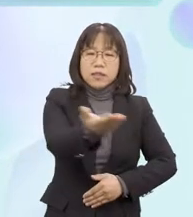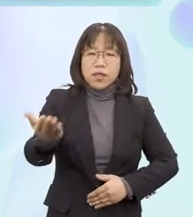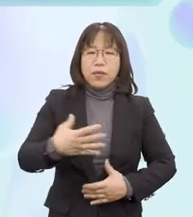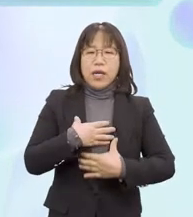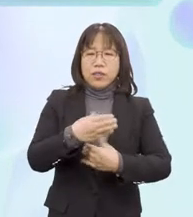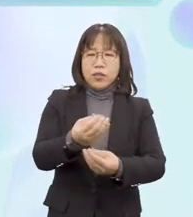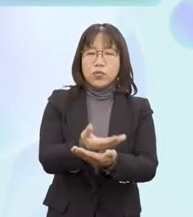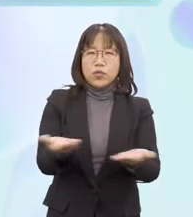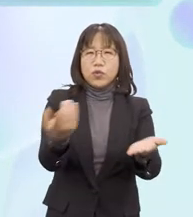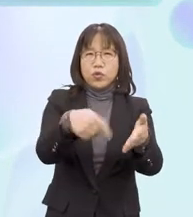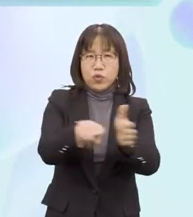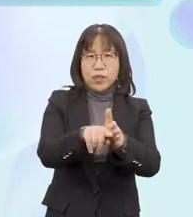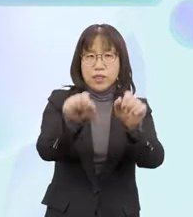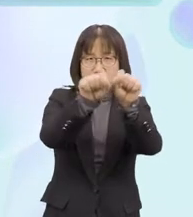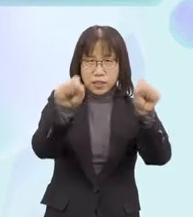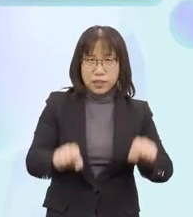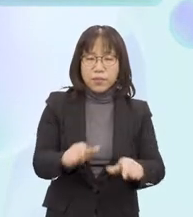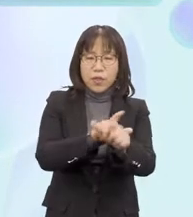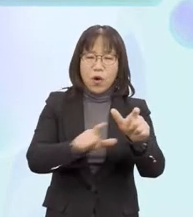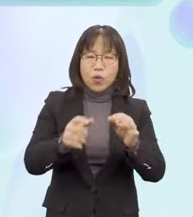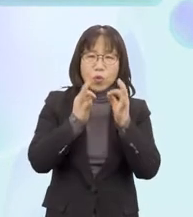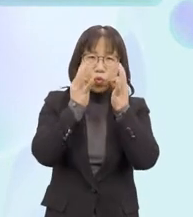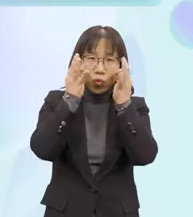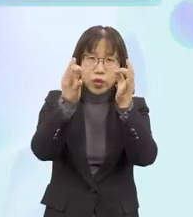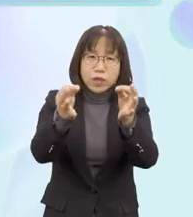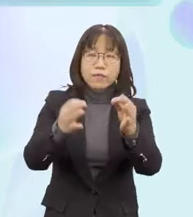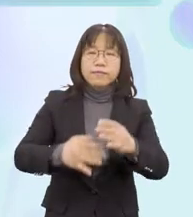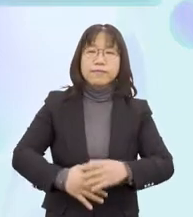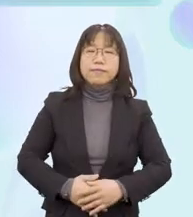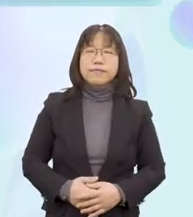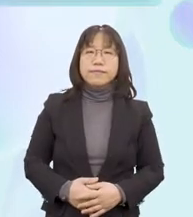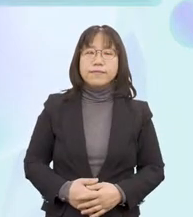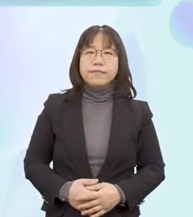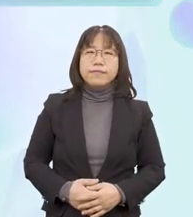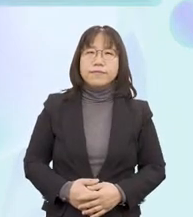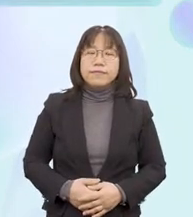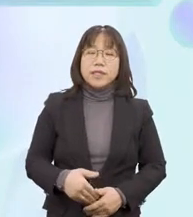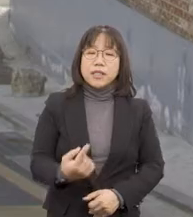주민 안전 확보를 위한 시스템 구축에 힘쓰고 있습니다.